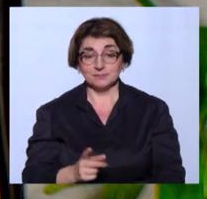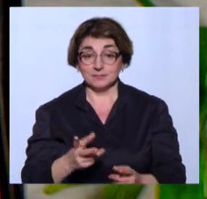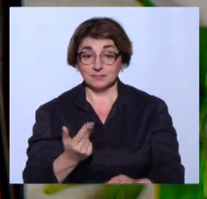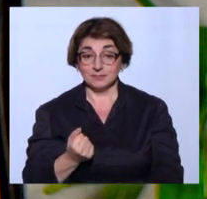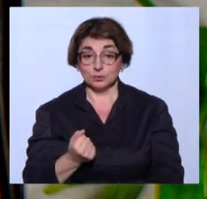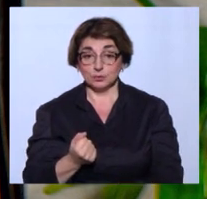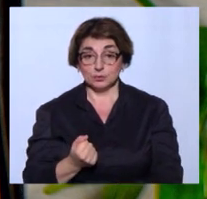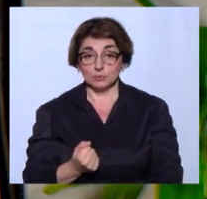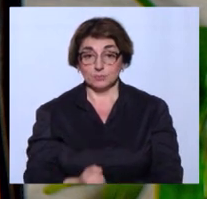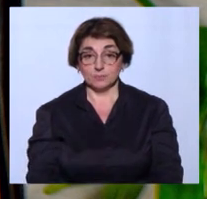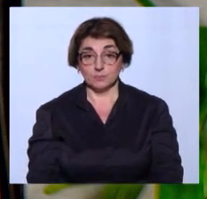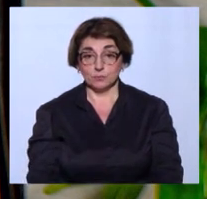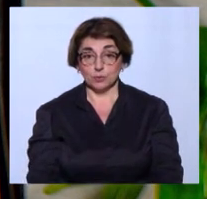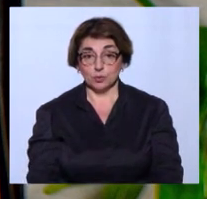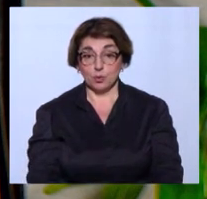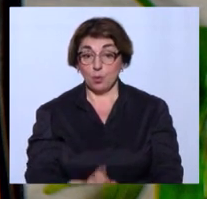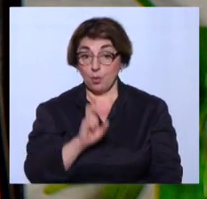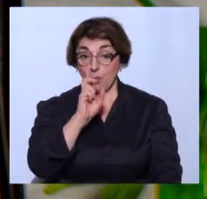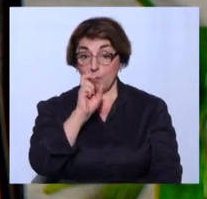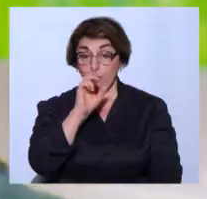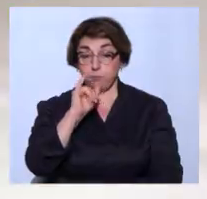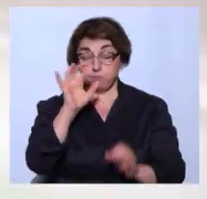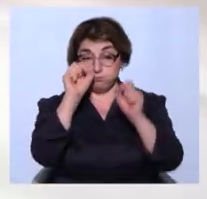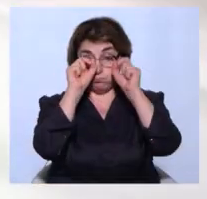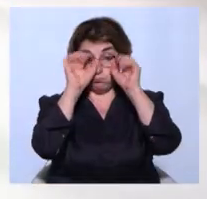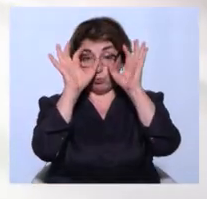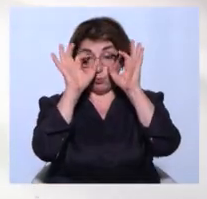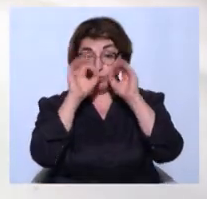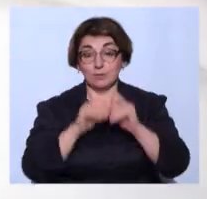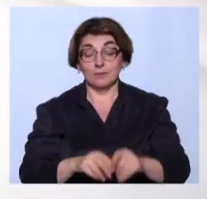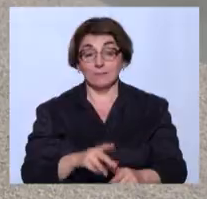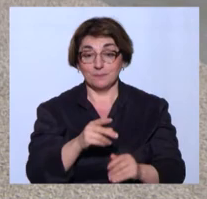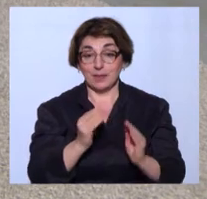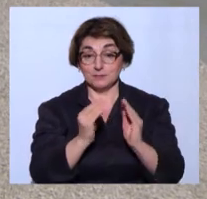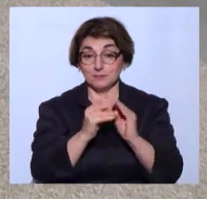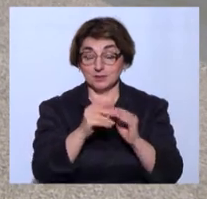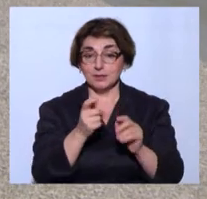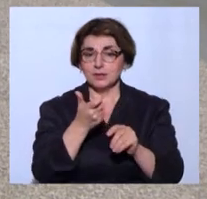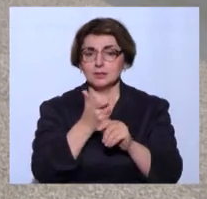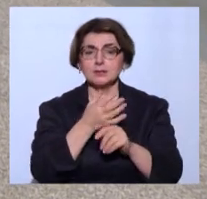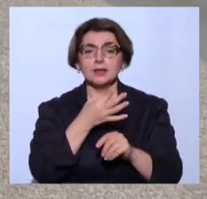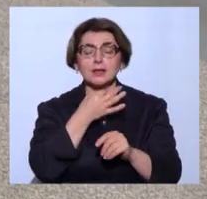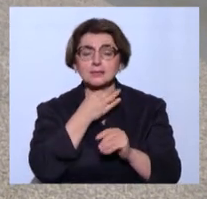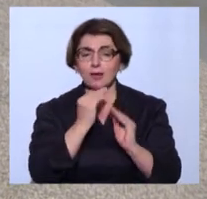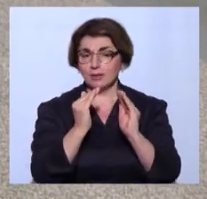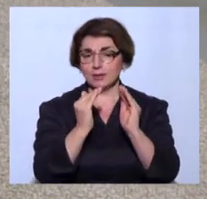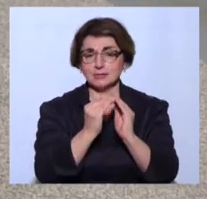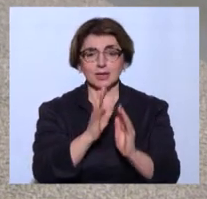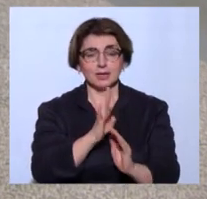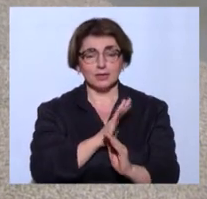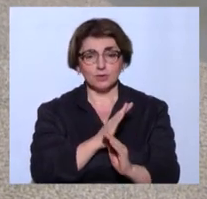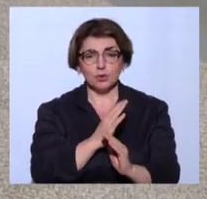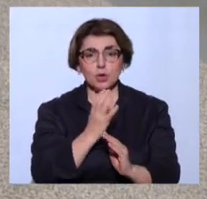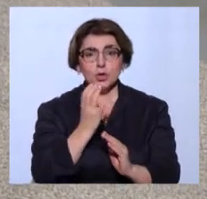და მოდით ერთი ბუც შემოვასახლოთ ამ სახლში. ძალიან საყვარელი სახლი ჰქონდათ